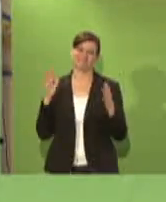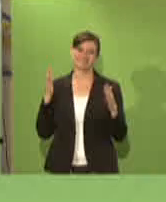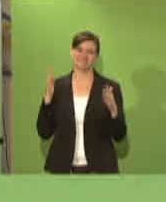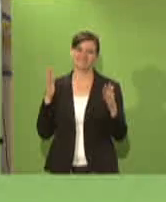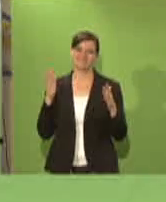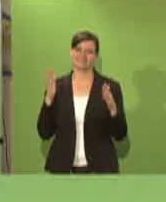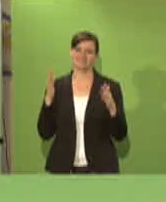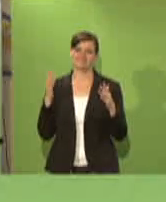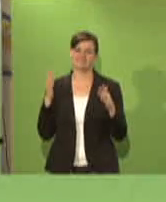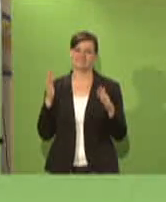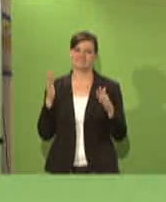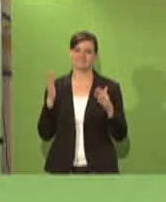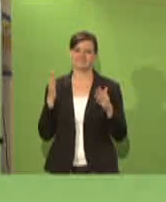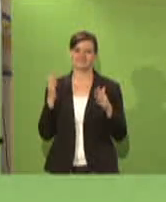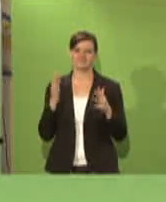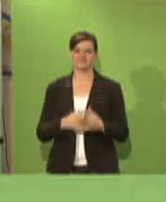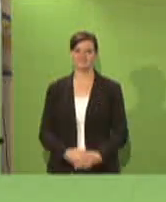Stellt sich kurz dazu. Hallo.